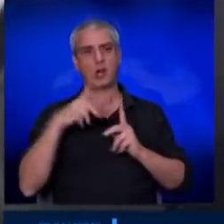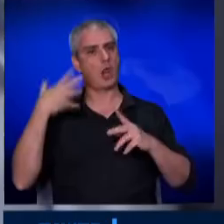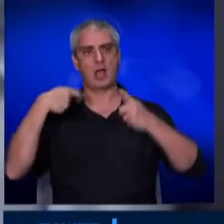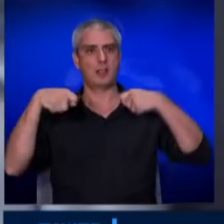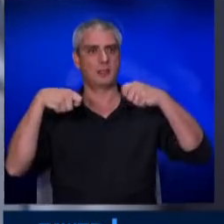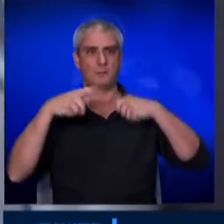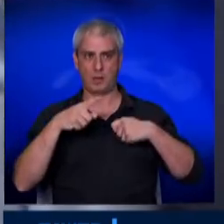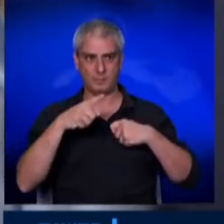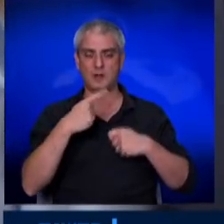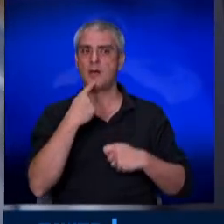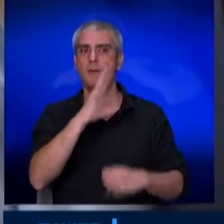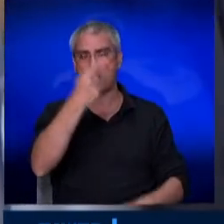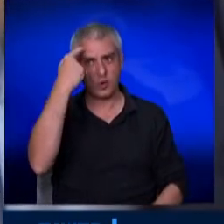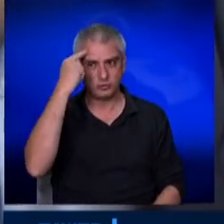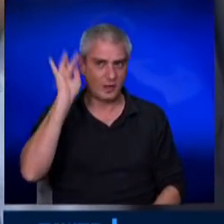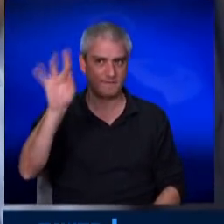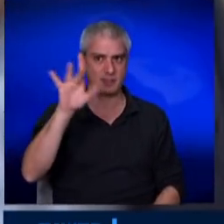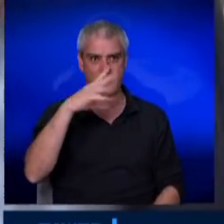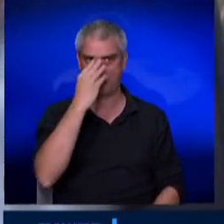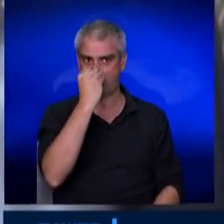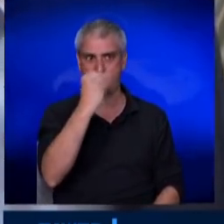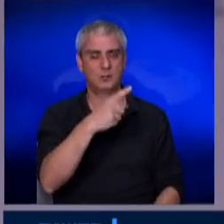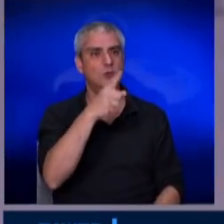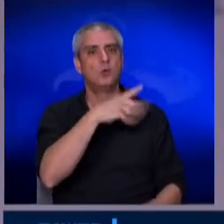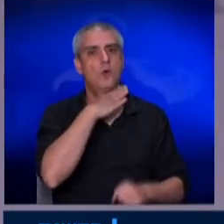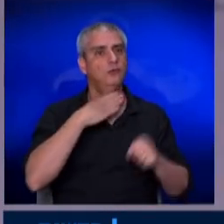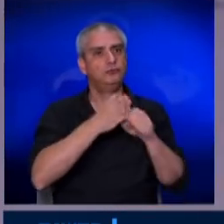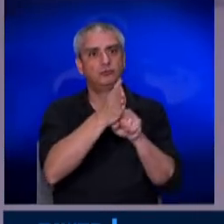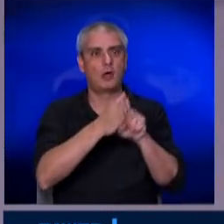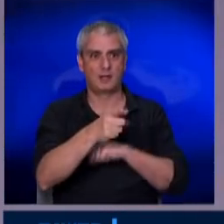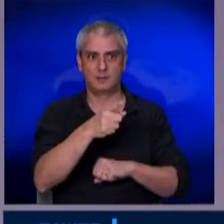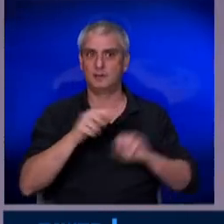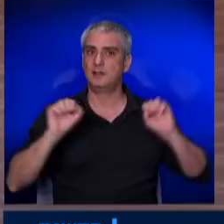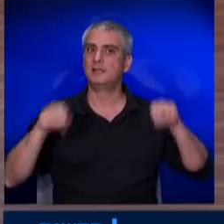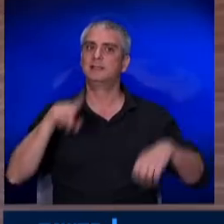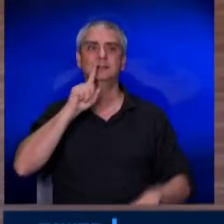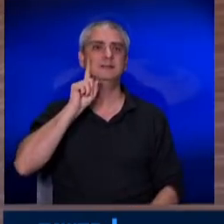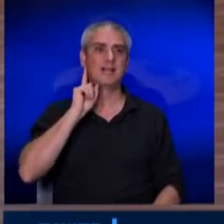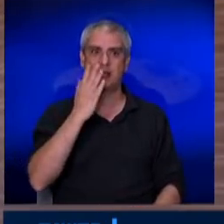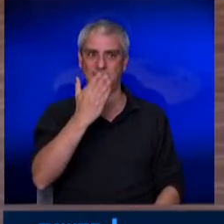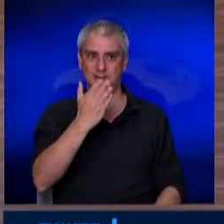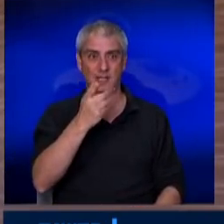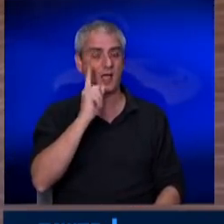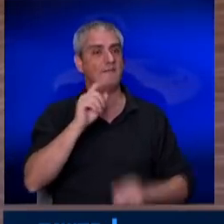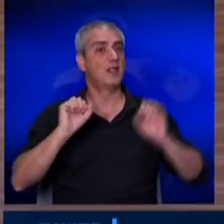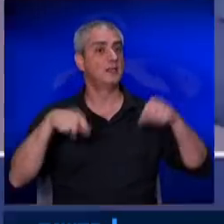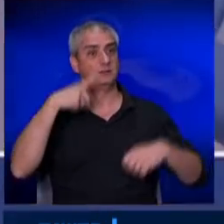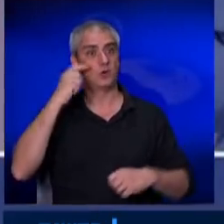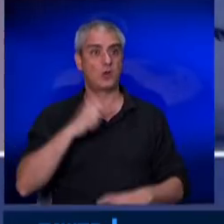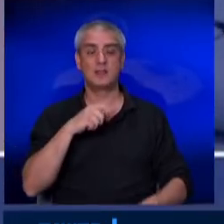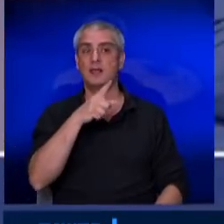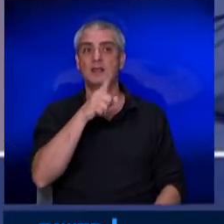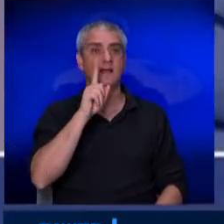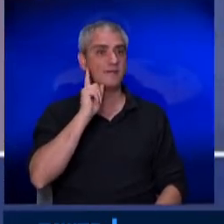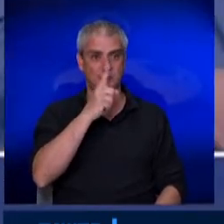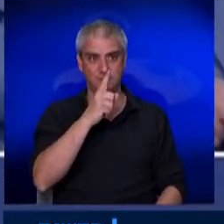דיפלומטי ואמר מה הוא חושב על פוטין. He's a butcher. President Zelensky. אבל נשיא אוקראינה ולדימיר